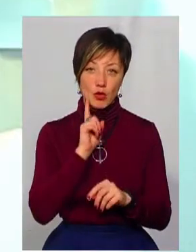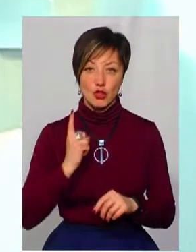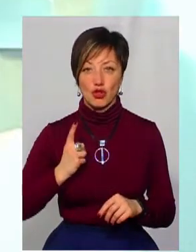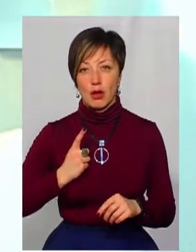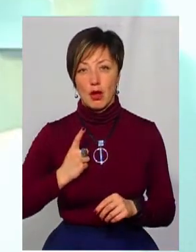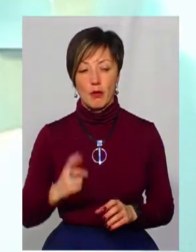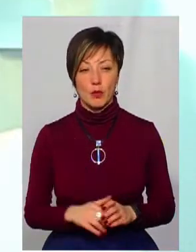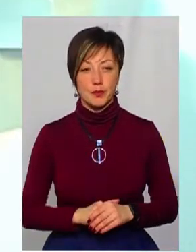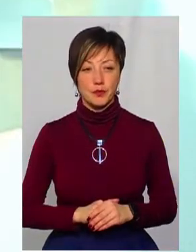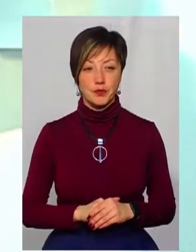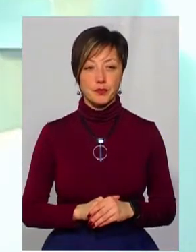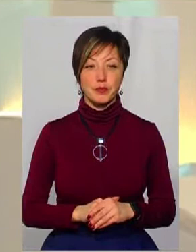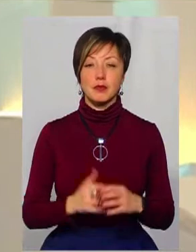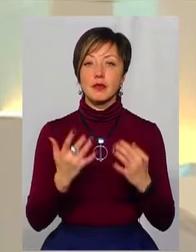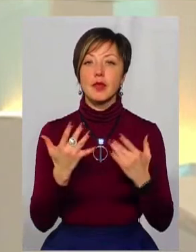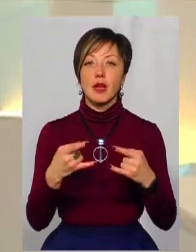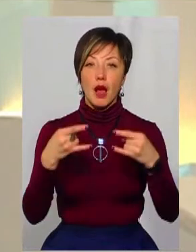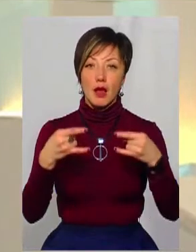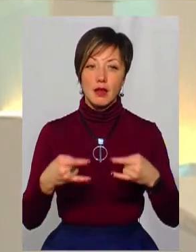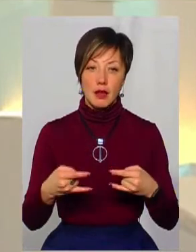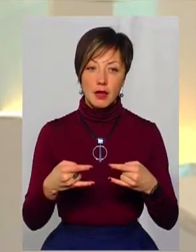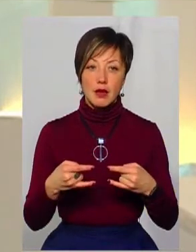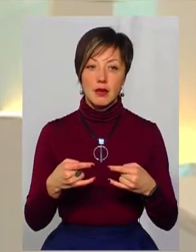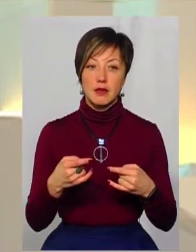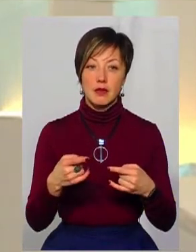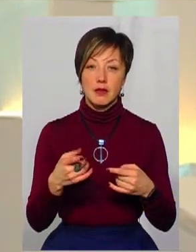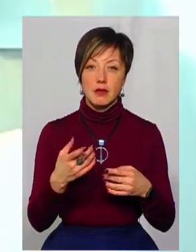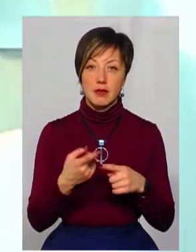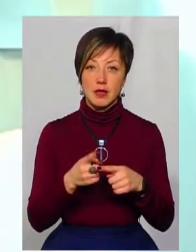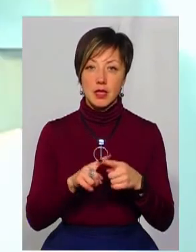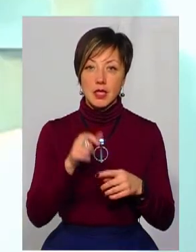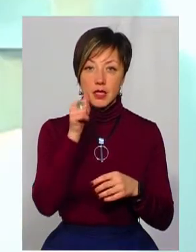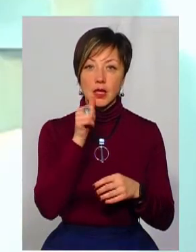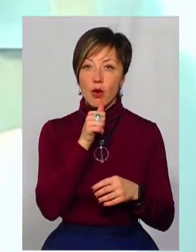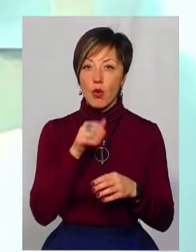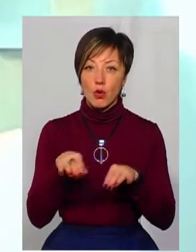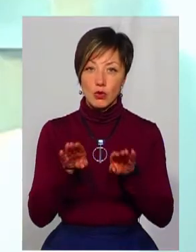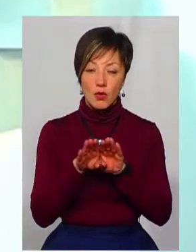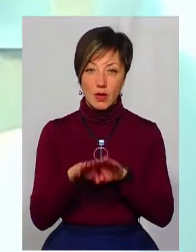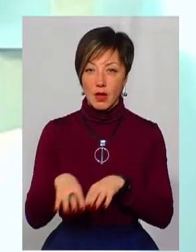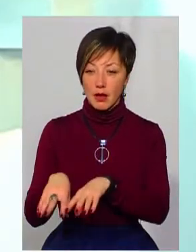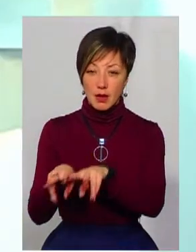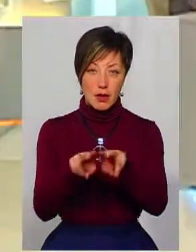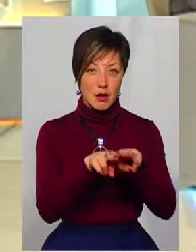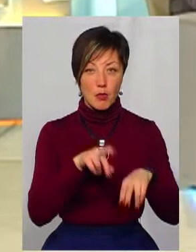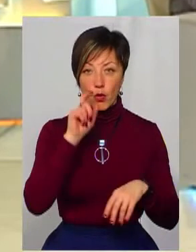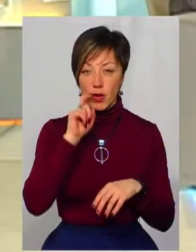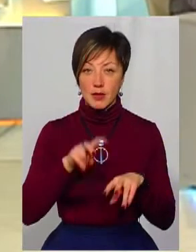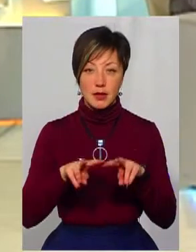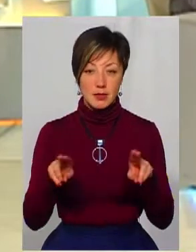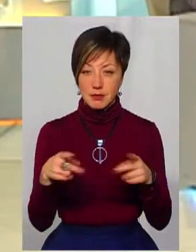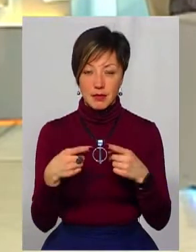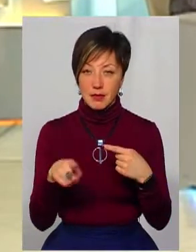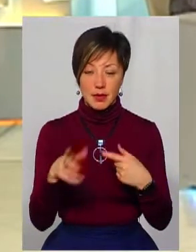чекаємо. Скільки каналів закодовано на Хмельниччині? Канали закодовані по всій Україні. Це... Одна кількість, да, всі одна кількість. І